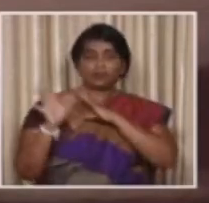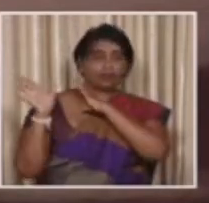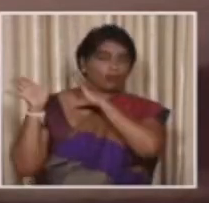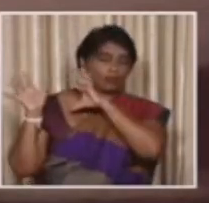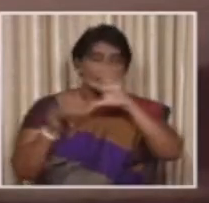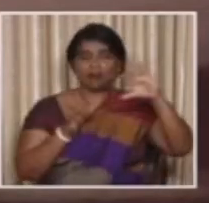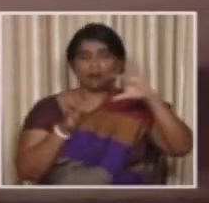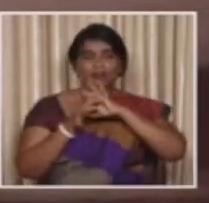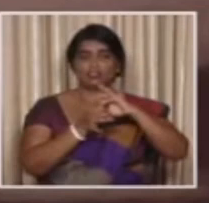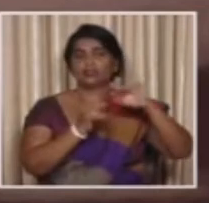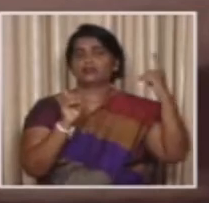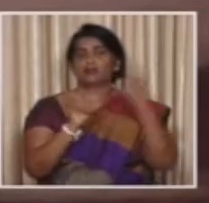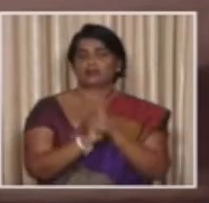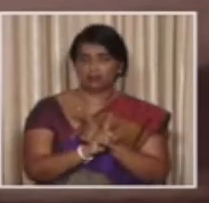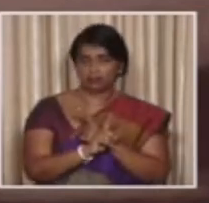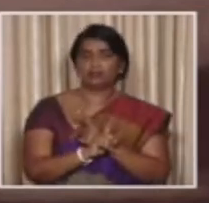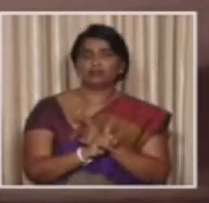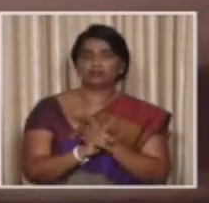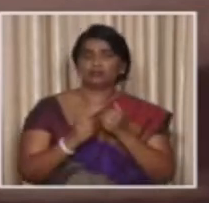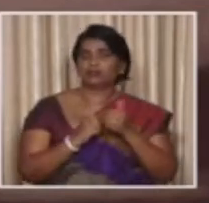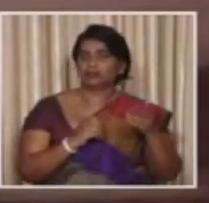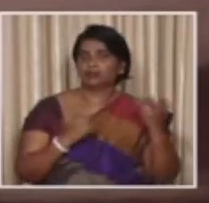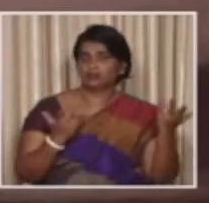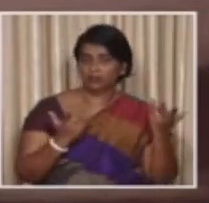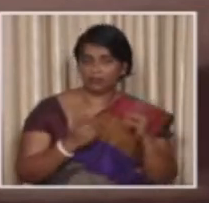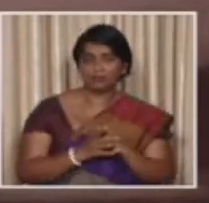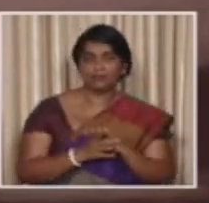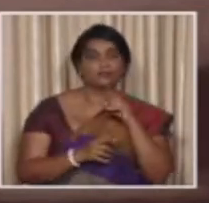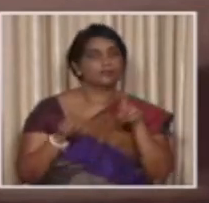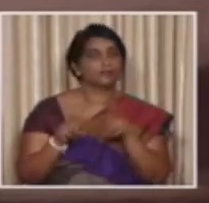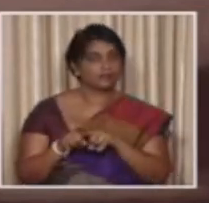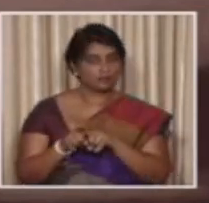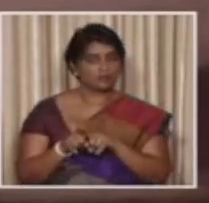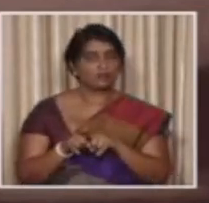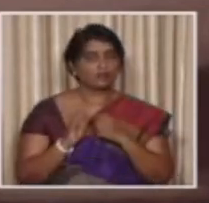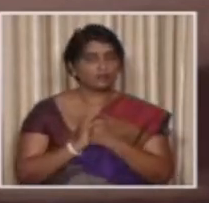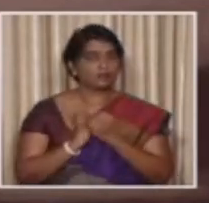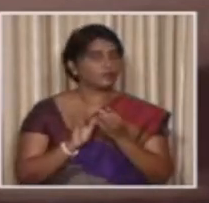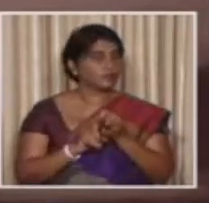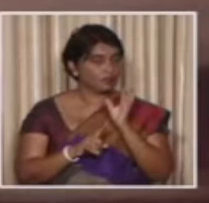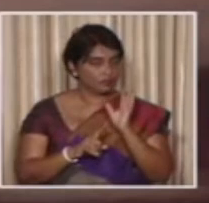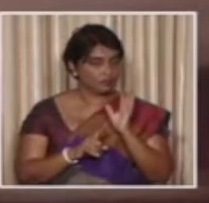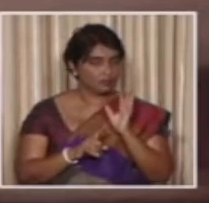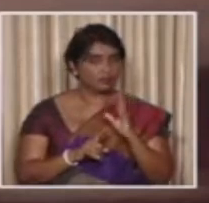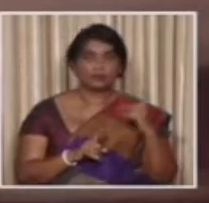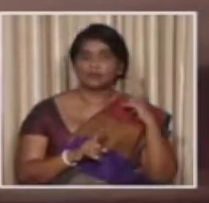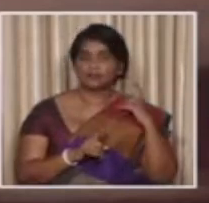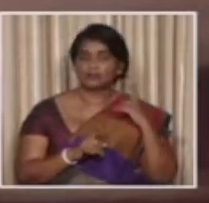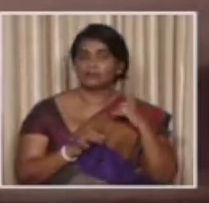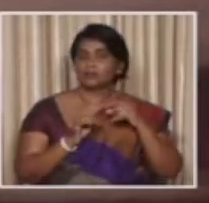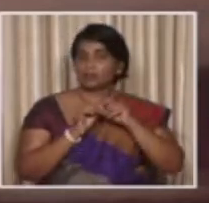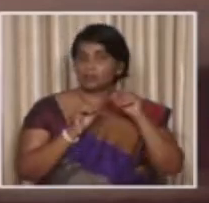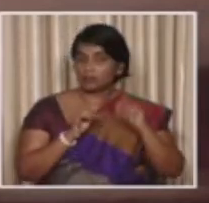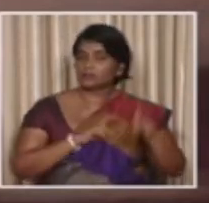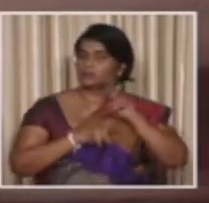එකම මාරු වෙනවා කන්ටිනියුේෂන් එකක් නැහැ මේ තනතුරේ. ඒක නිසා අතිගරු ජනාධිපතිතුමත් ආරක්ෂක මණ්ඩලෙත්